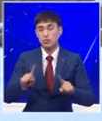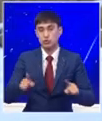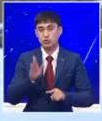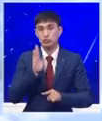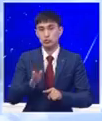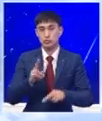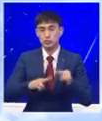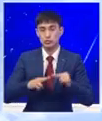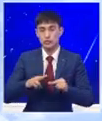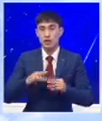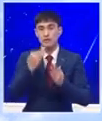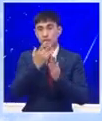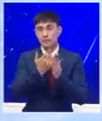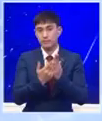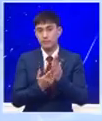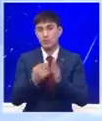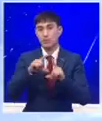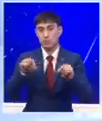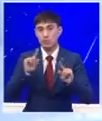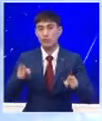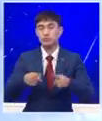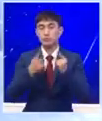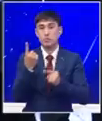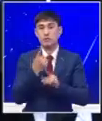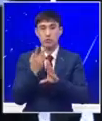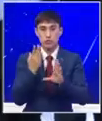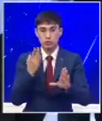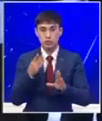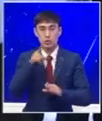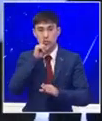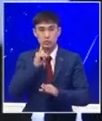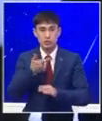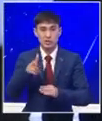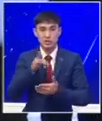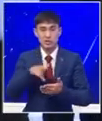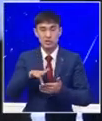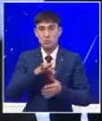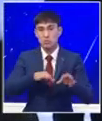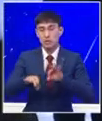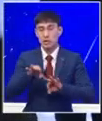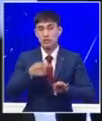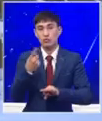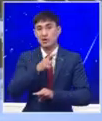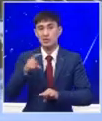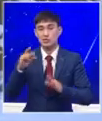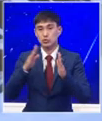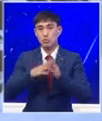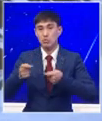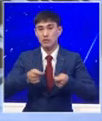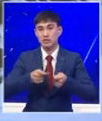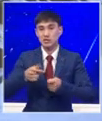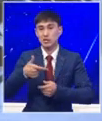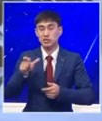музея. Все вышеперечисленные объекты будут возведены в первую очередь. Для удобства горожан спроектирован и двухэтажный дом правительства